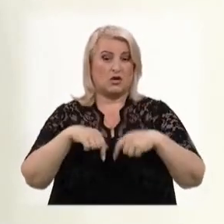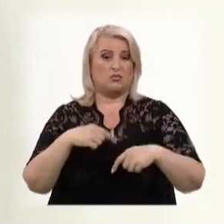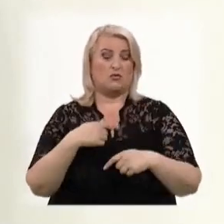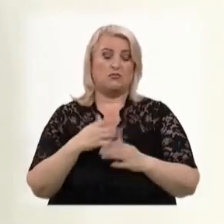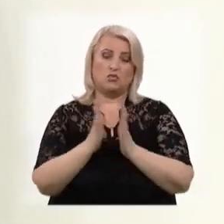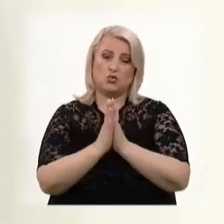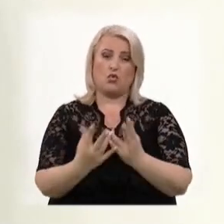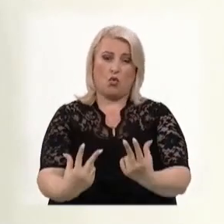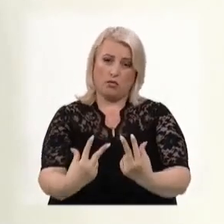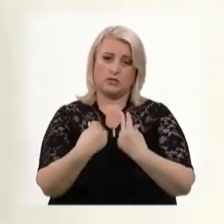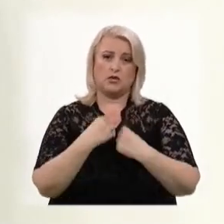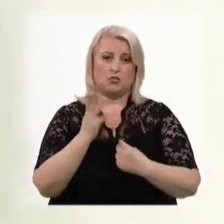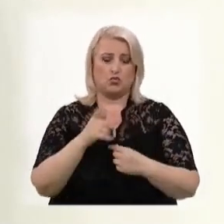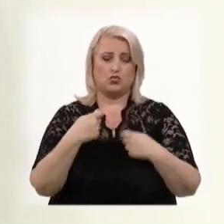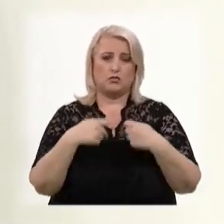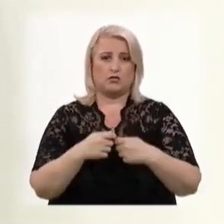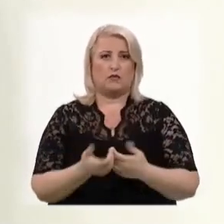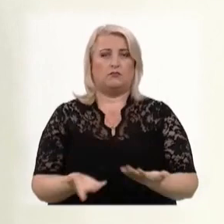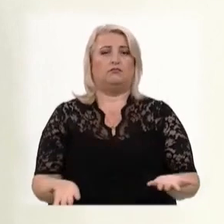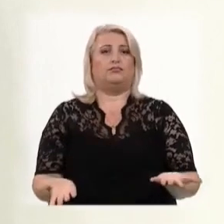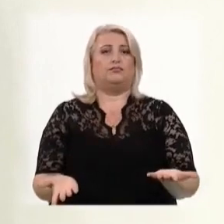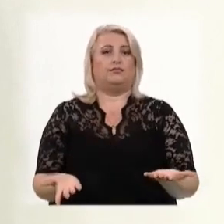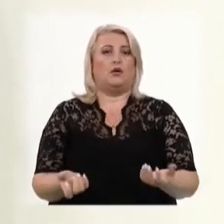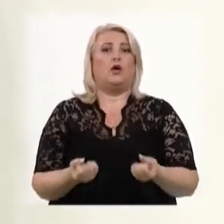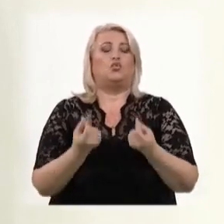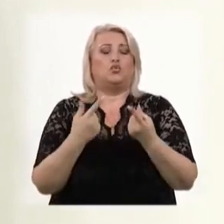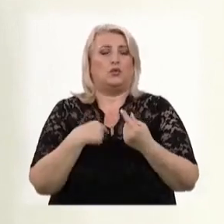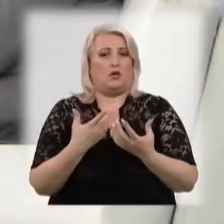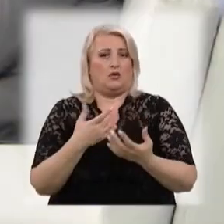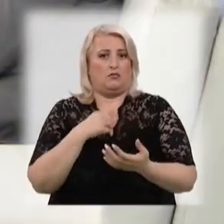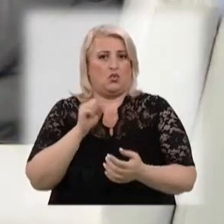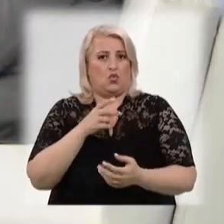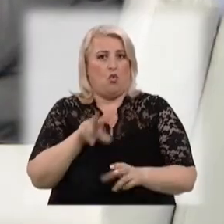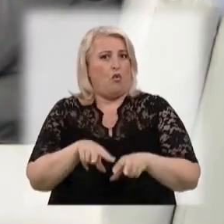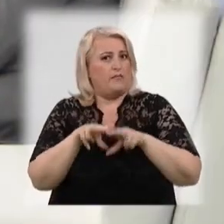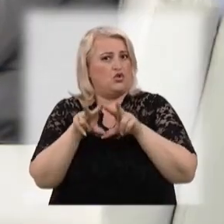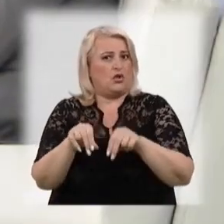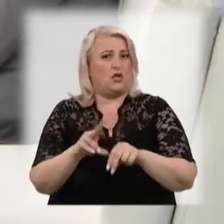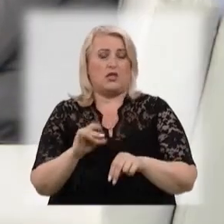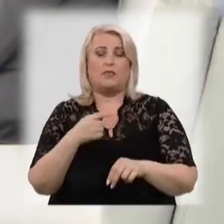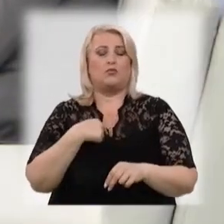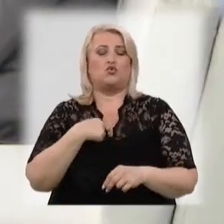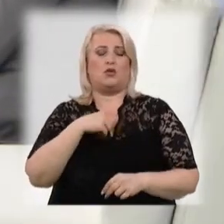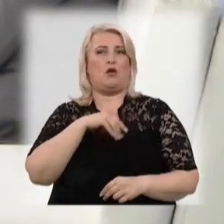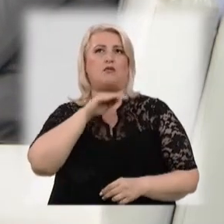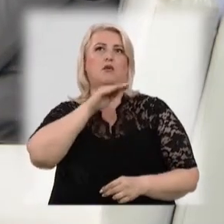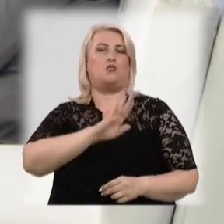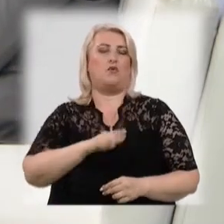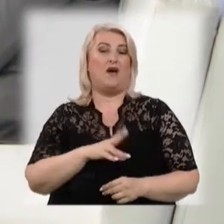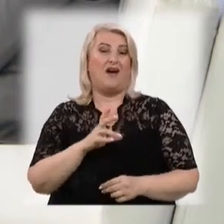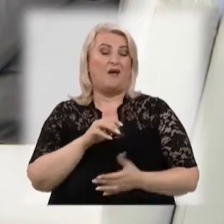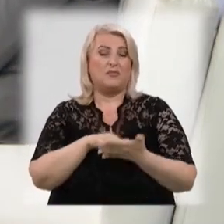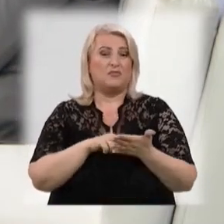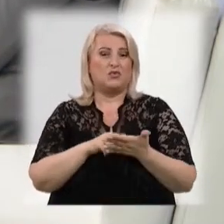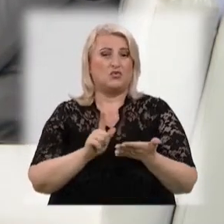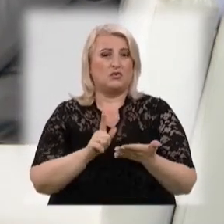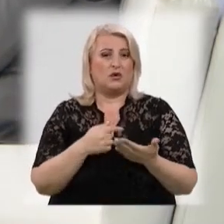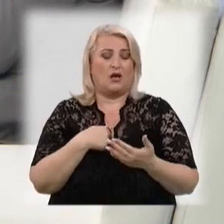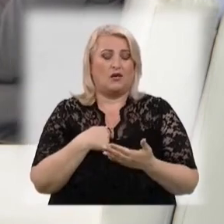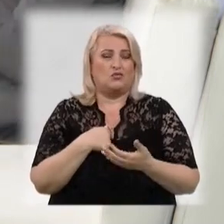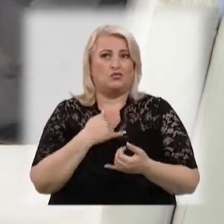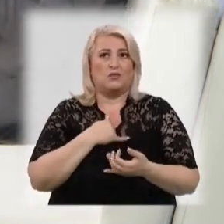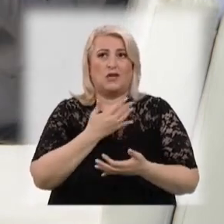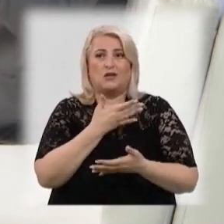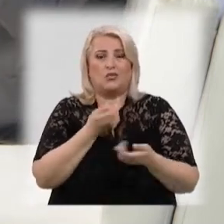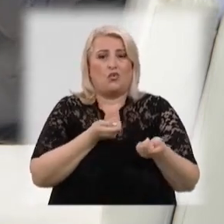promiți în casă și vânzări și atunci nu ne asumăm acest risc Nu din cauză că noi nu suntem în stare dar din cauză că noi nu deținem